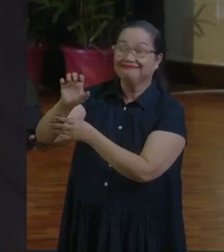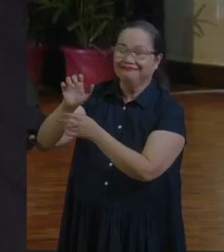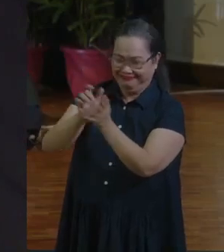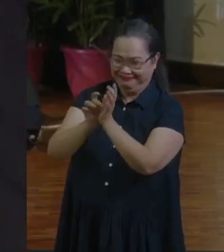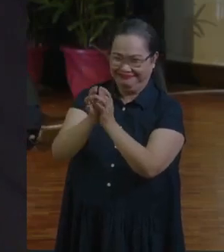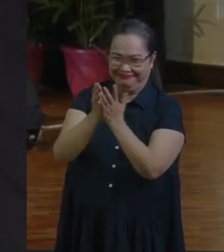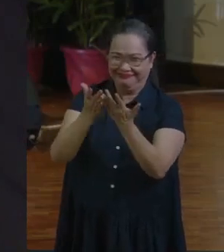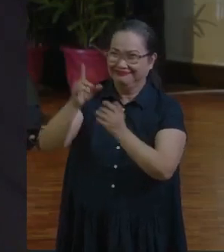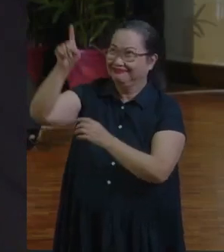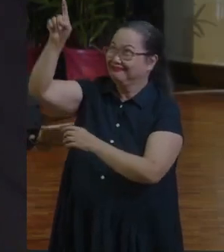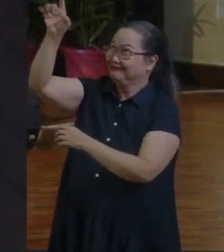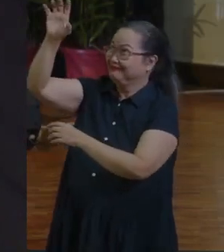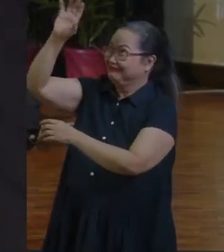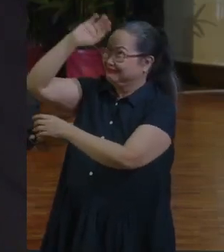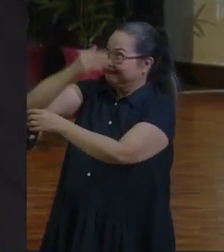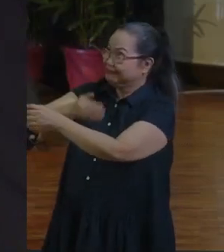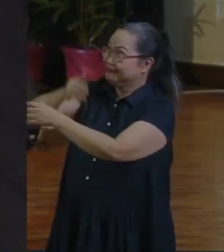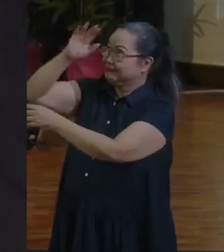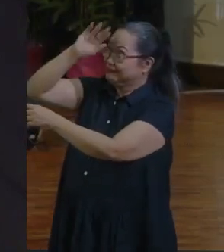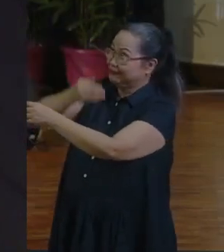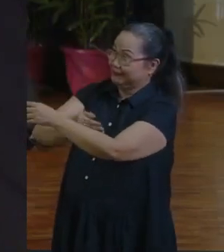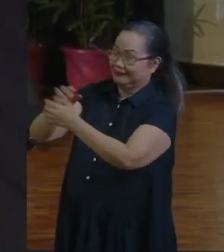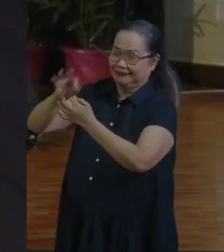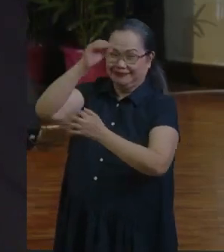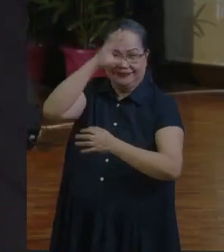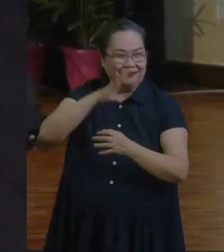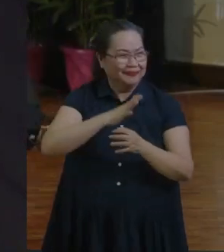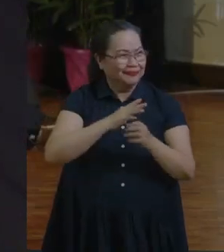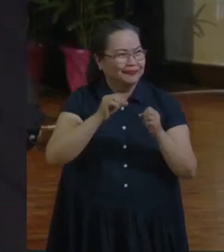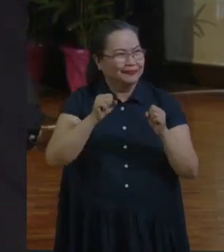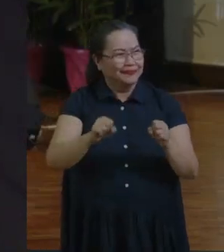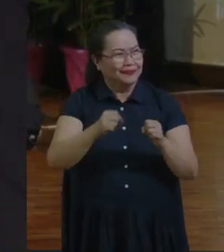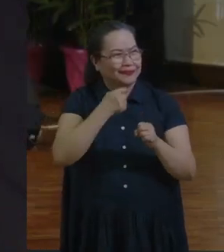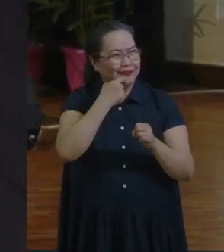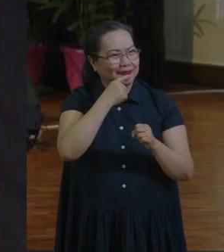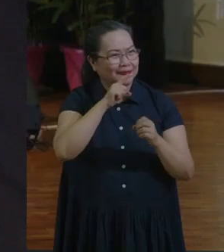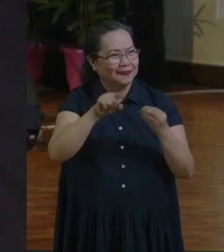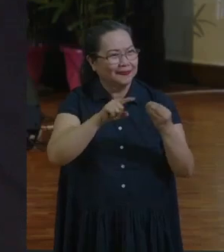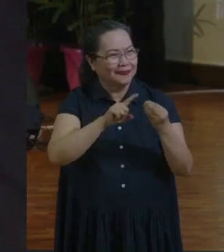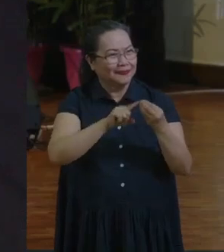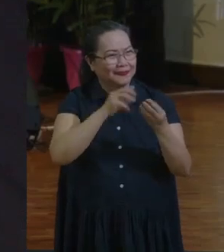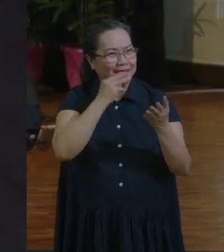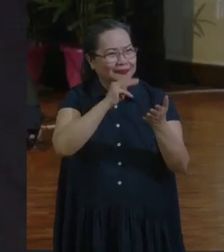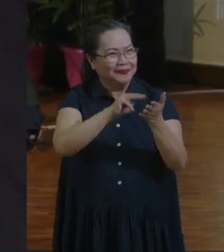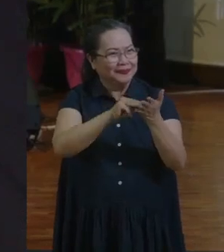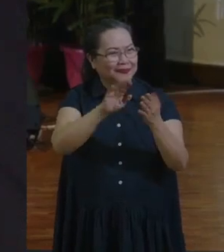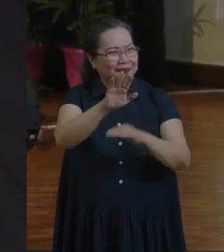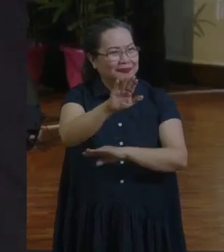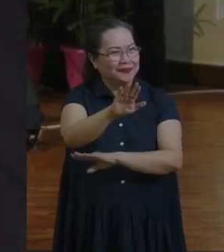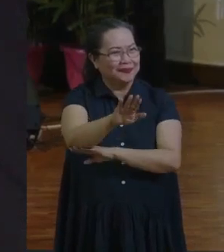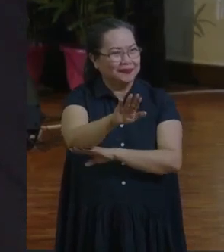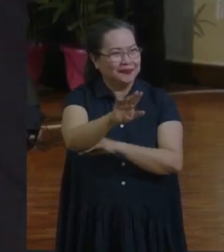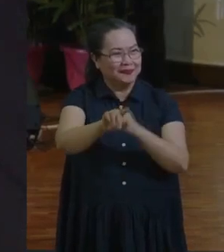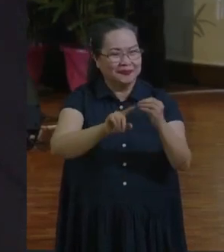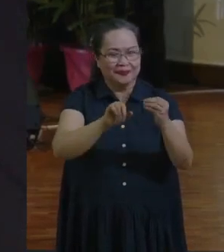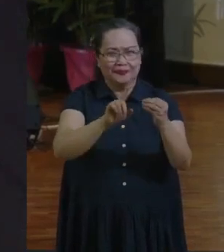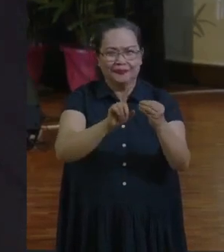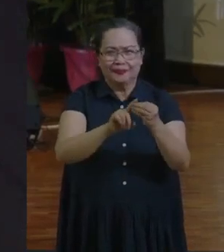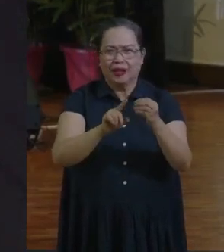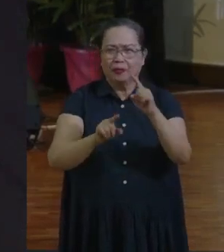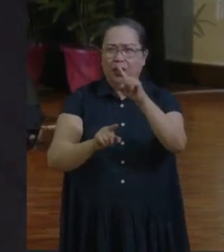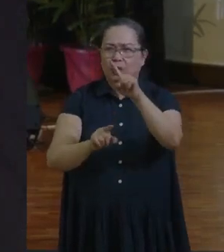God the Son, Son of Man. At ang title po ng ating mensahe ngayong apong ito ay Ang